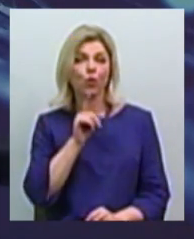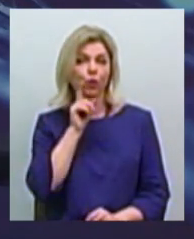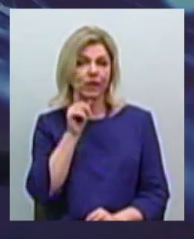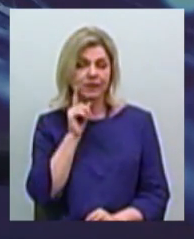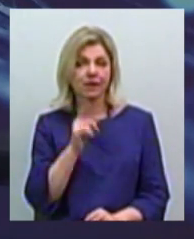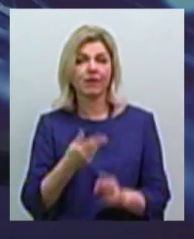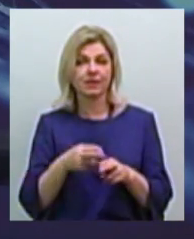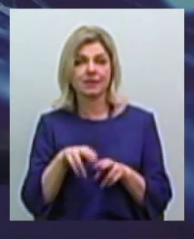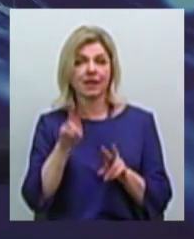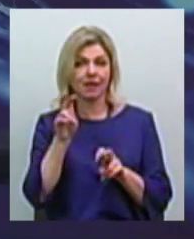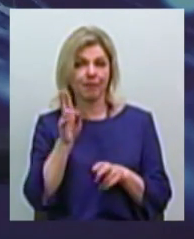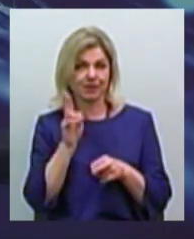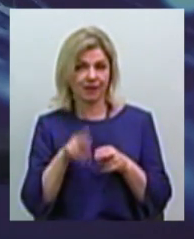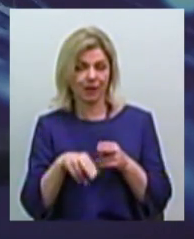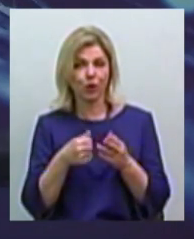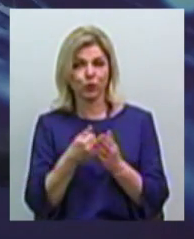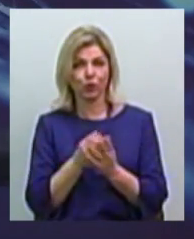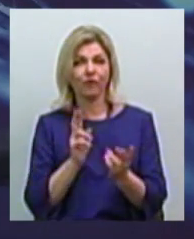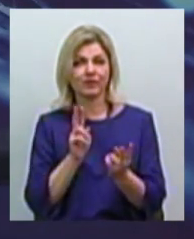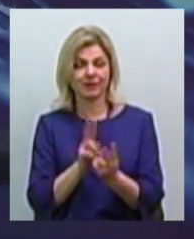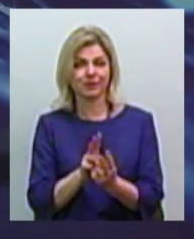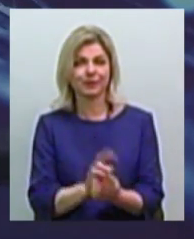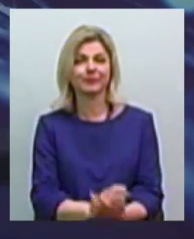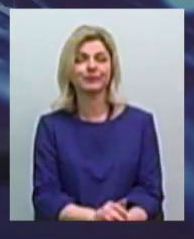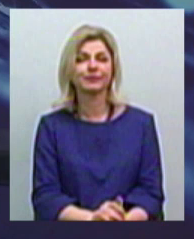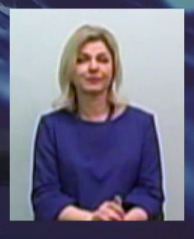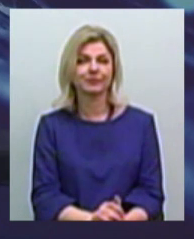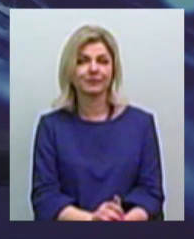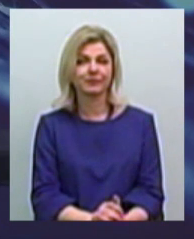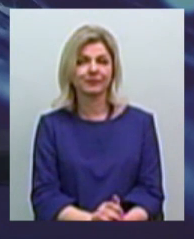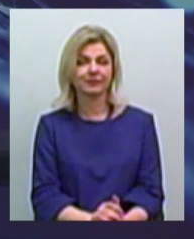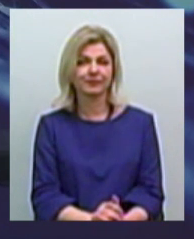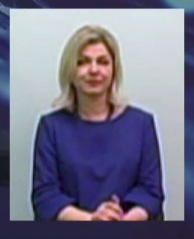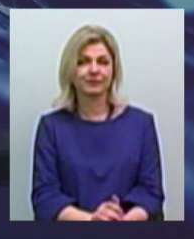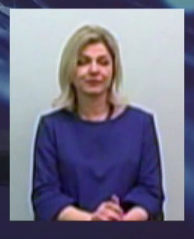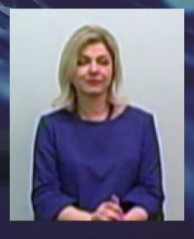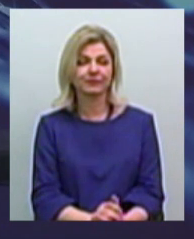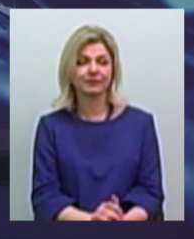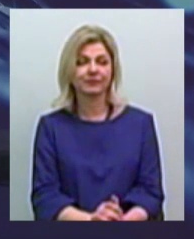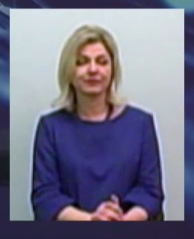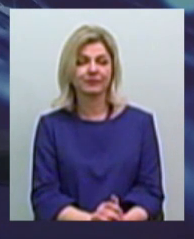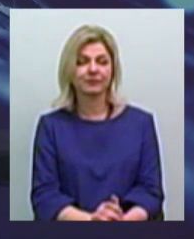ця тема вже закінчена. А якою буде наступна тема, каже наступний день. Все добре.